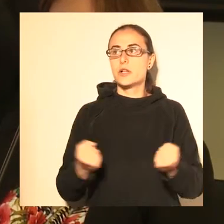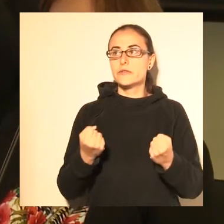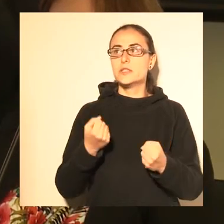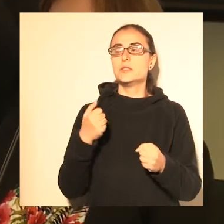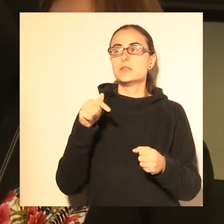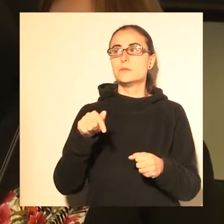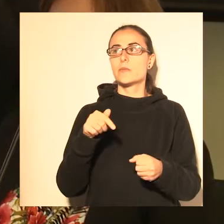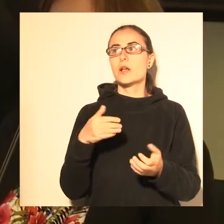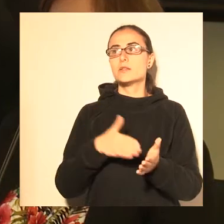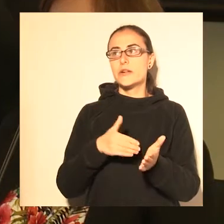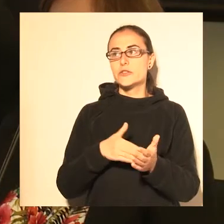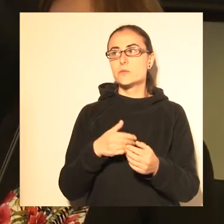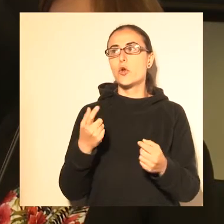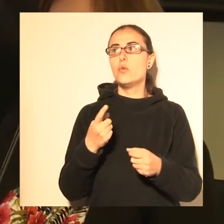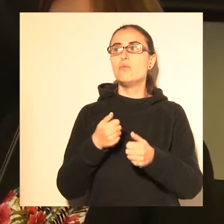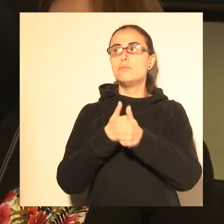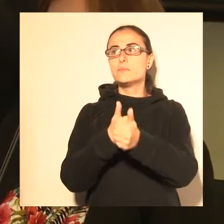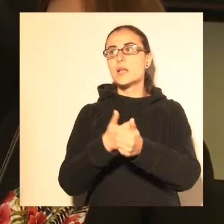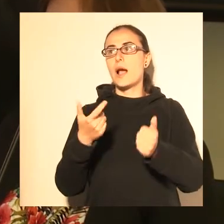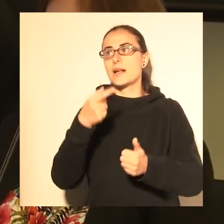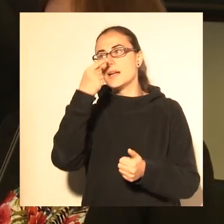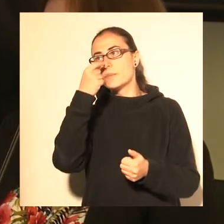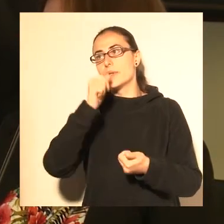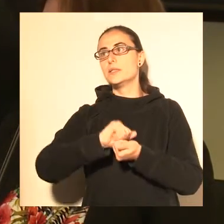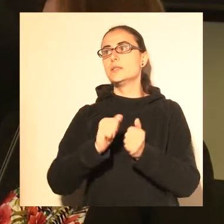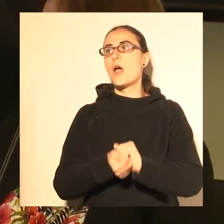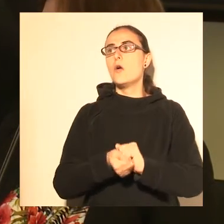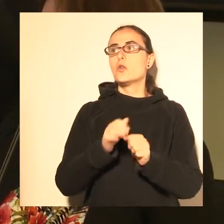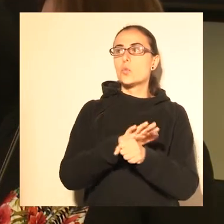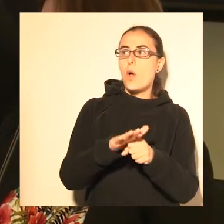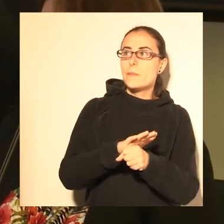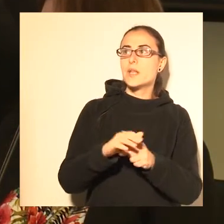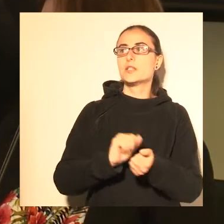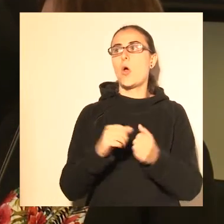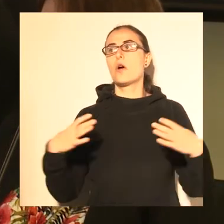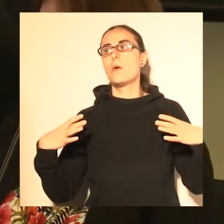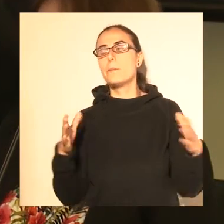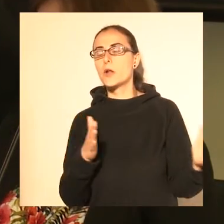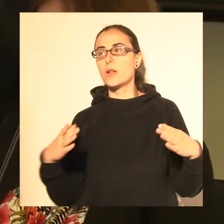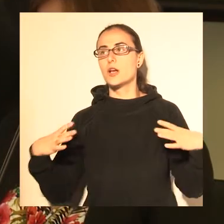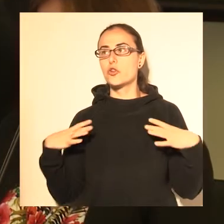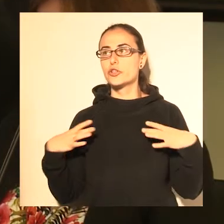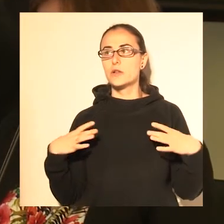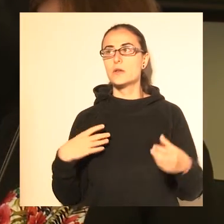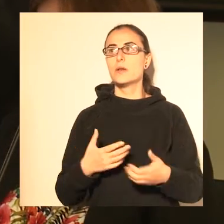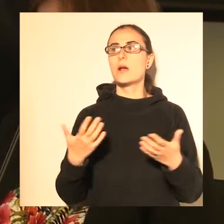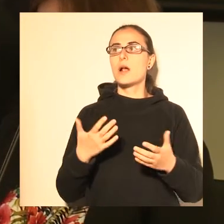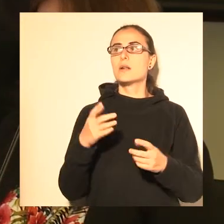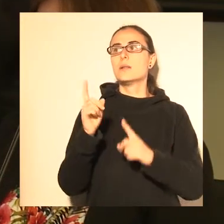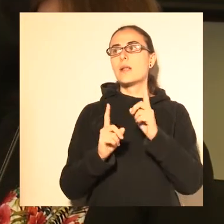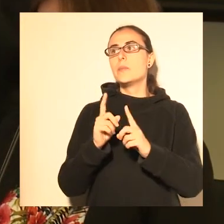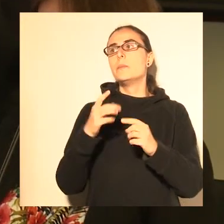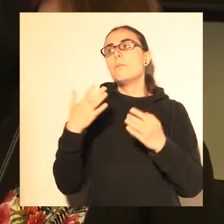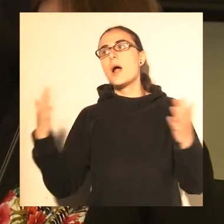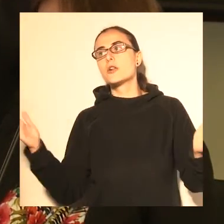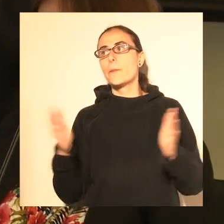accesează serviciile noastre cu fluctuații de gripă primăvara toamna sau perioada asta de concedii în care